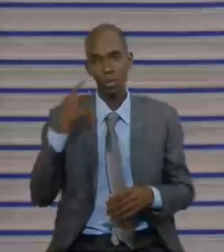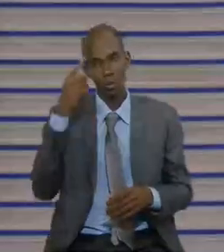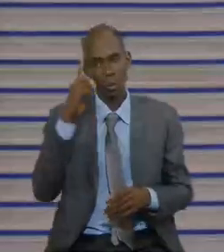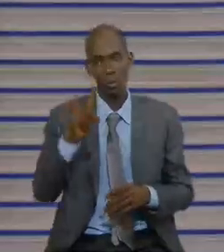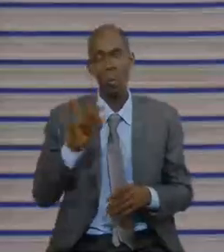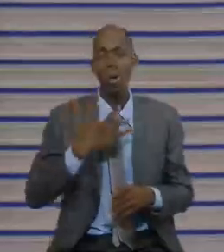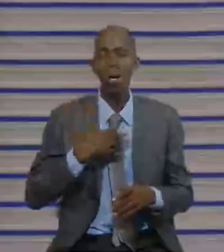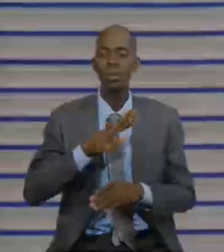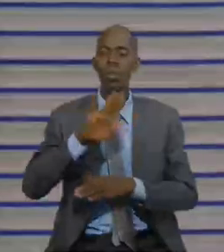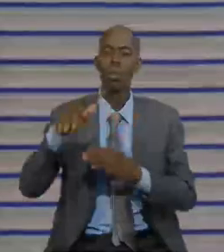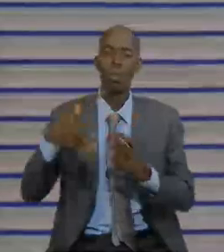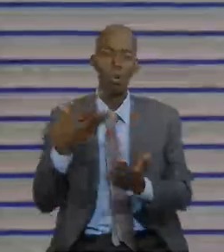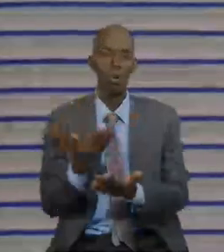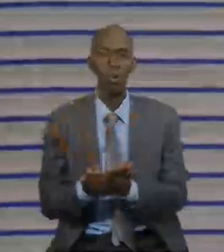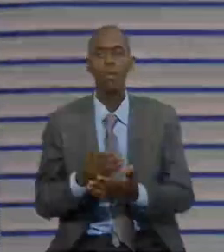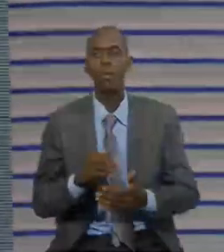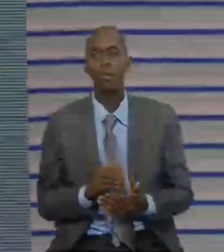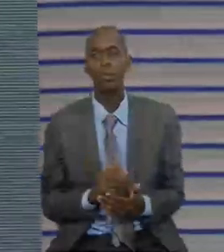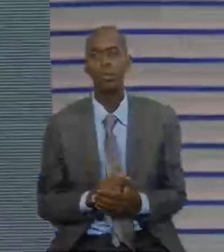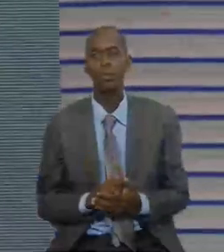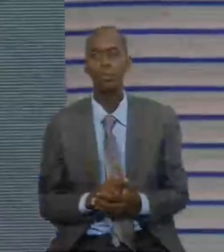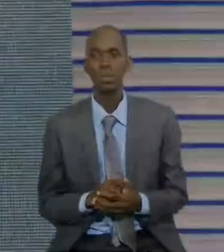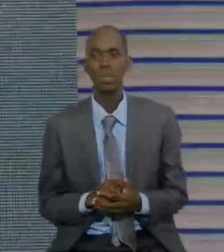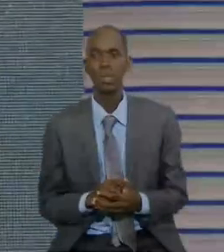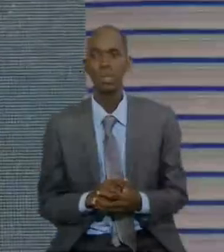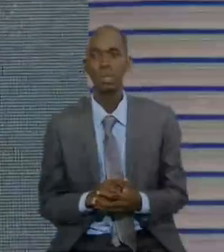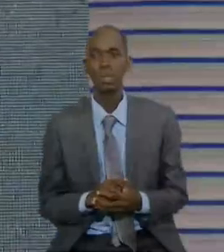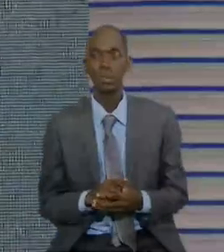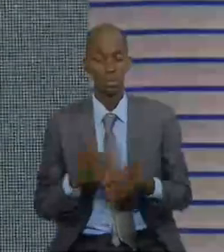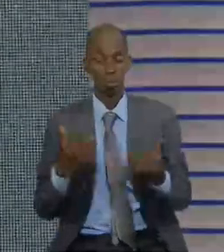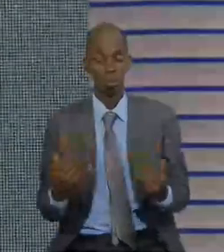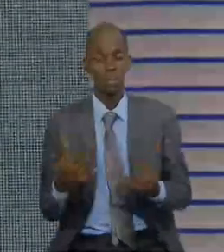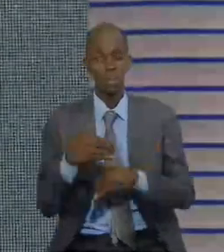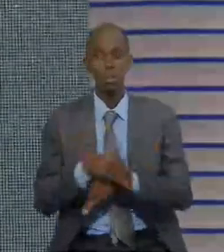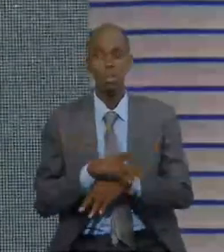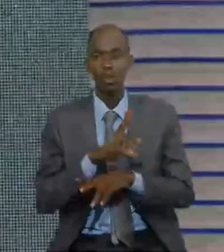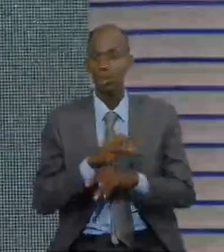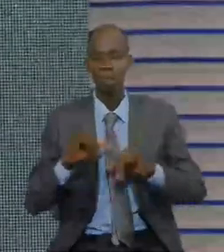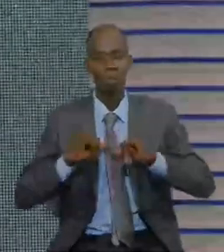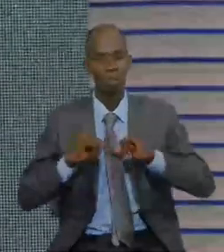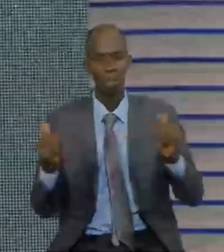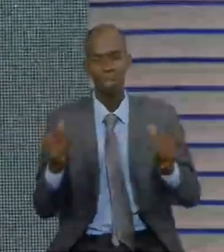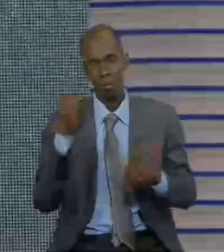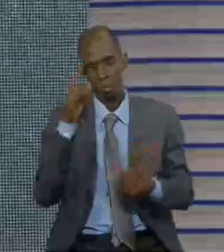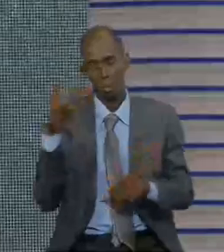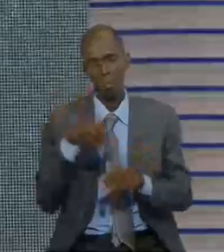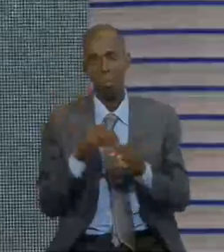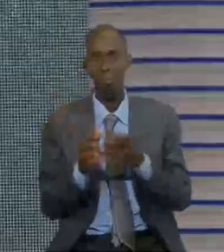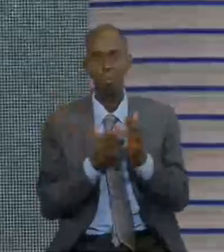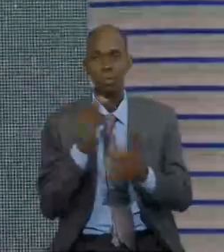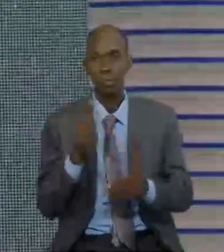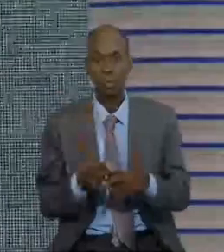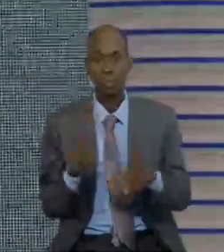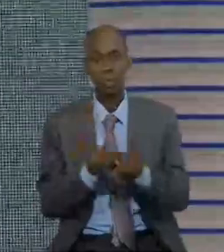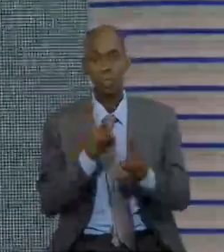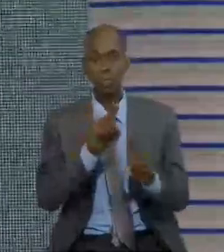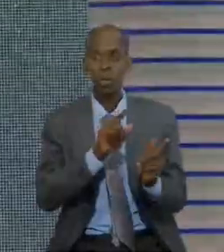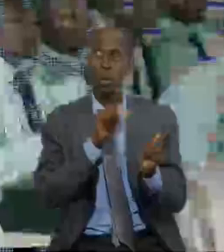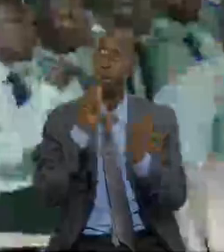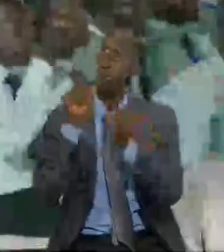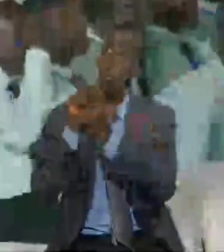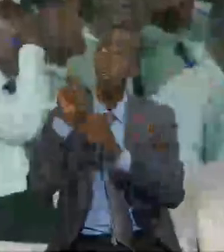sont disponibles pour toi pour moi pour tout le monde ce soir il y a pas de privation comme